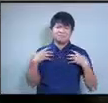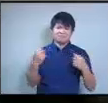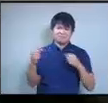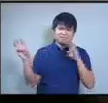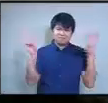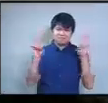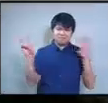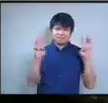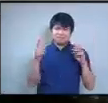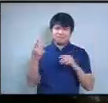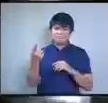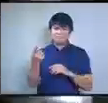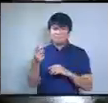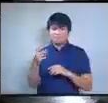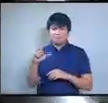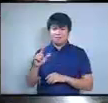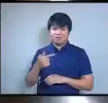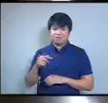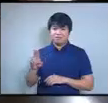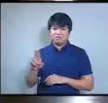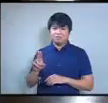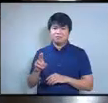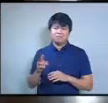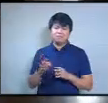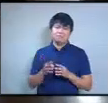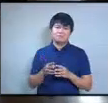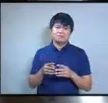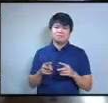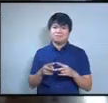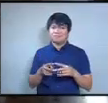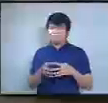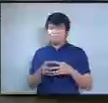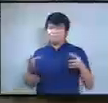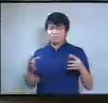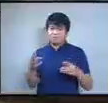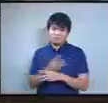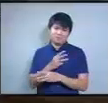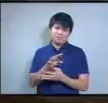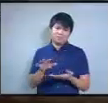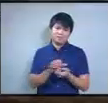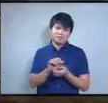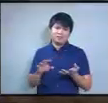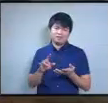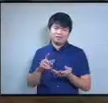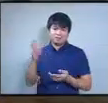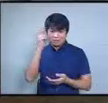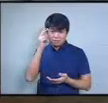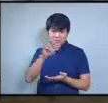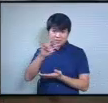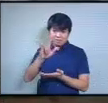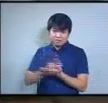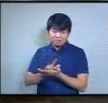naman ng lokal na pamahalaan na pinakamatindi ang pinsala sa Legazpi Airport. Pinakanaapektuhan ang passenger